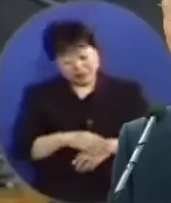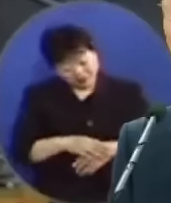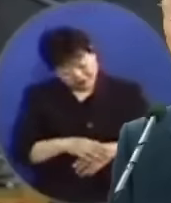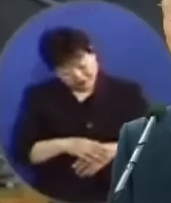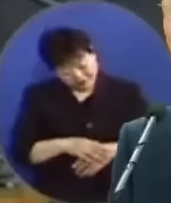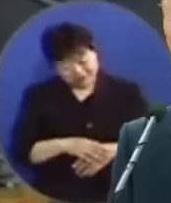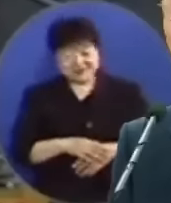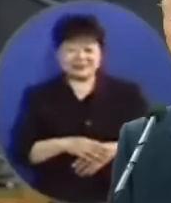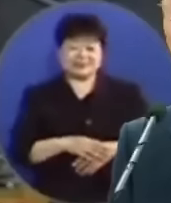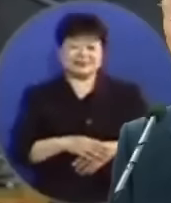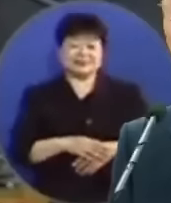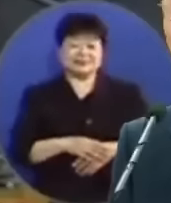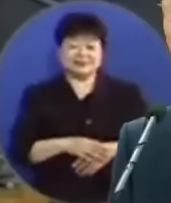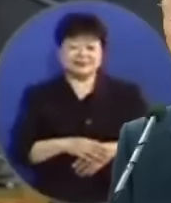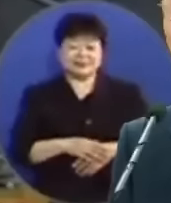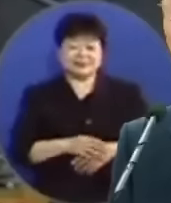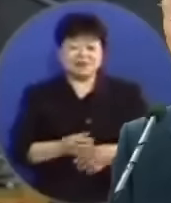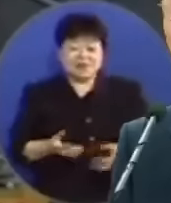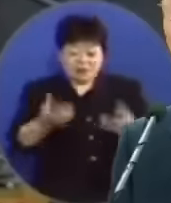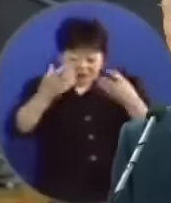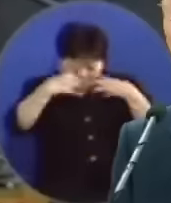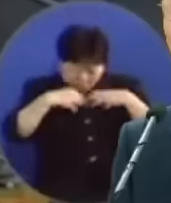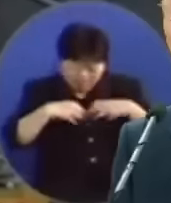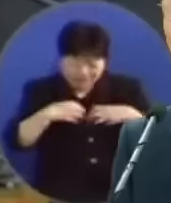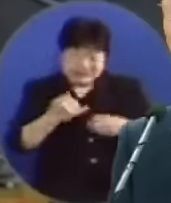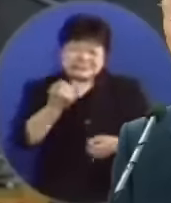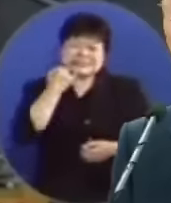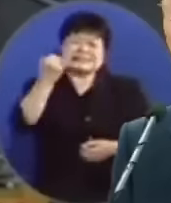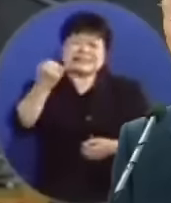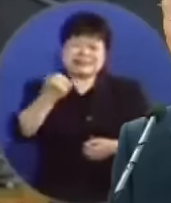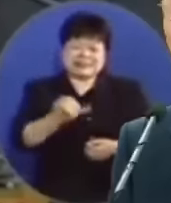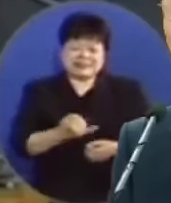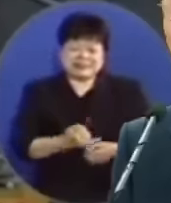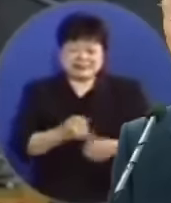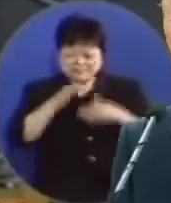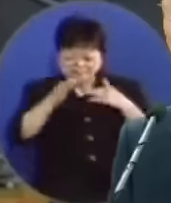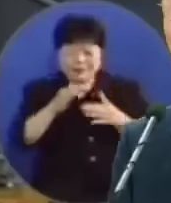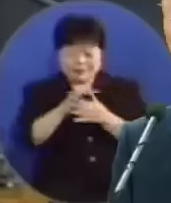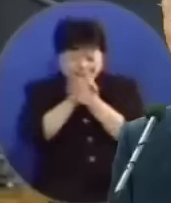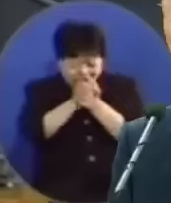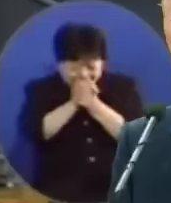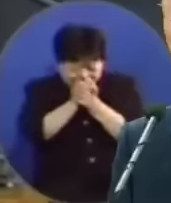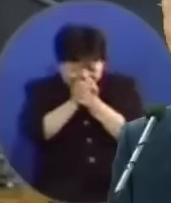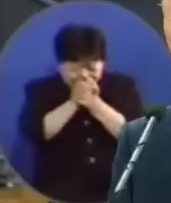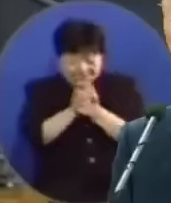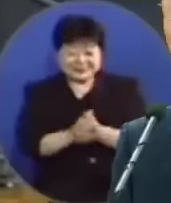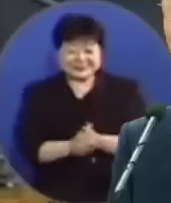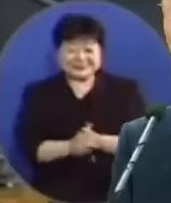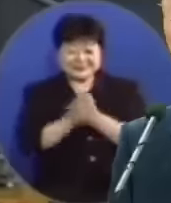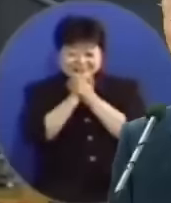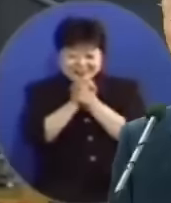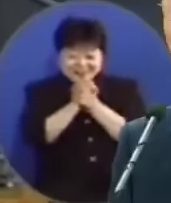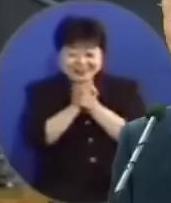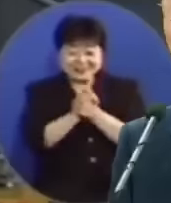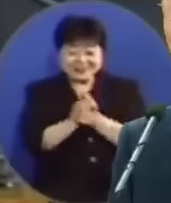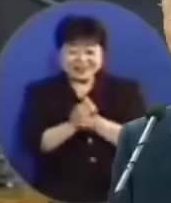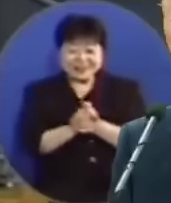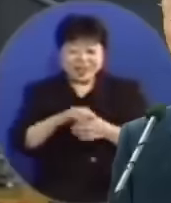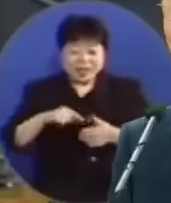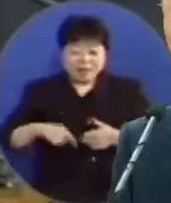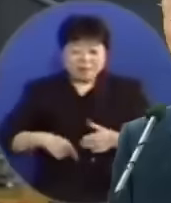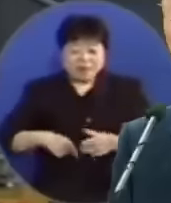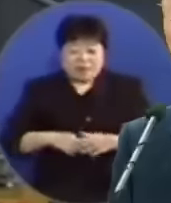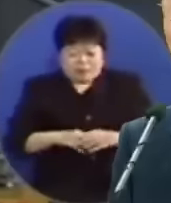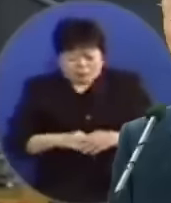에라, 잡아먹히더라도 방언을 하고 잡혀먹여야 되겠다. 그러고 내가 있는 힘을 다해서 기도를 하는데 배가 배가죽에